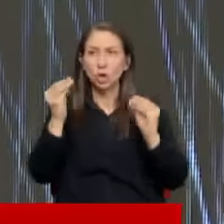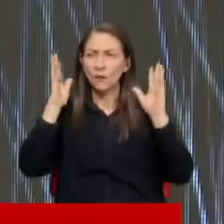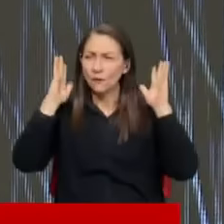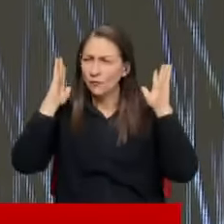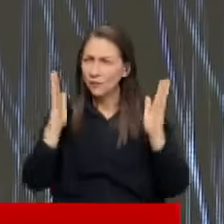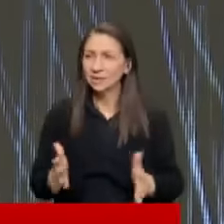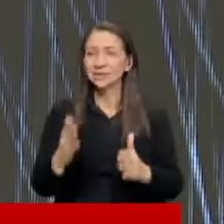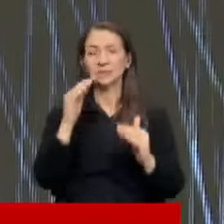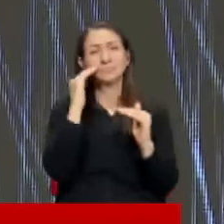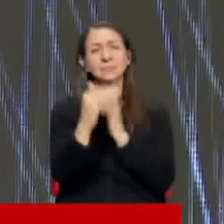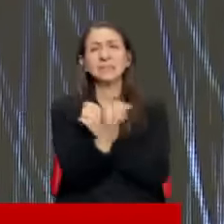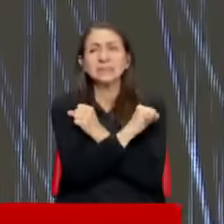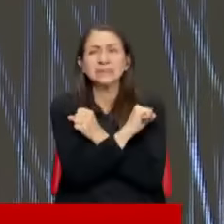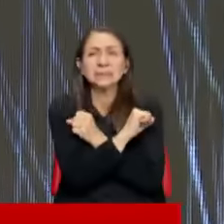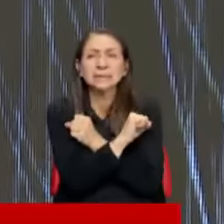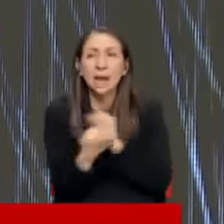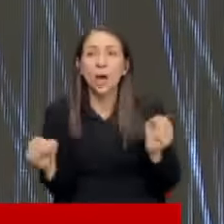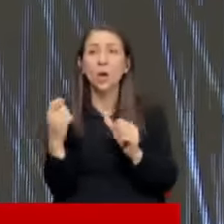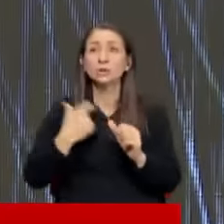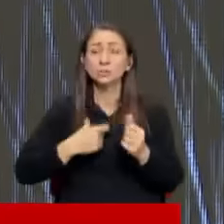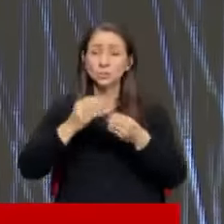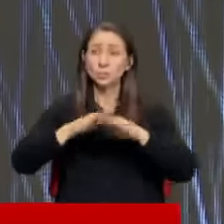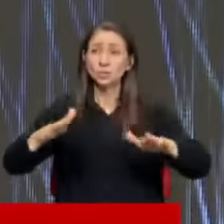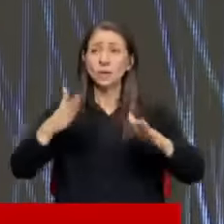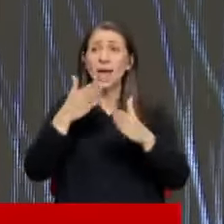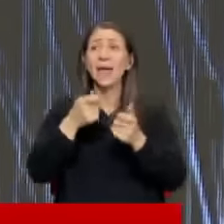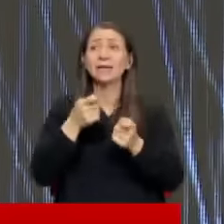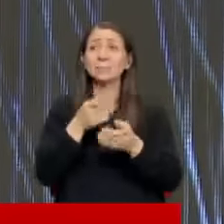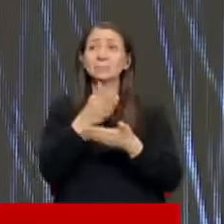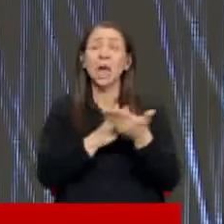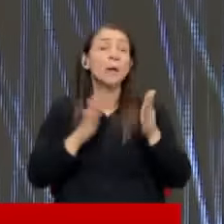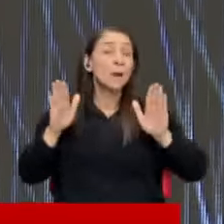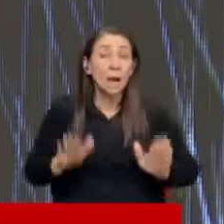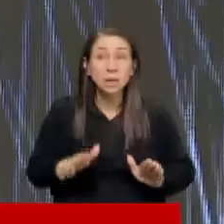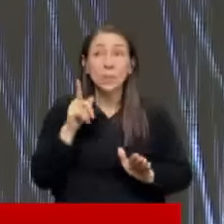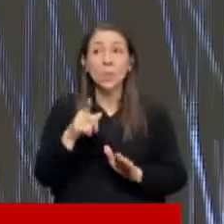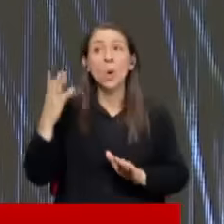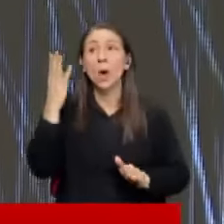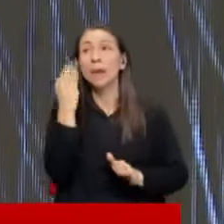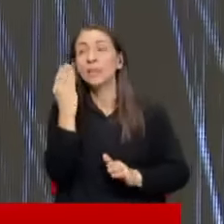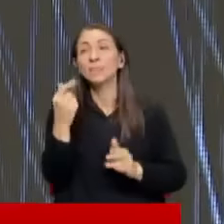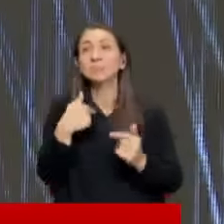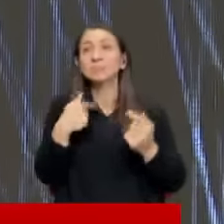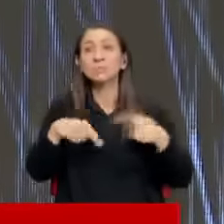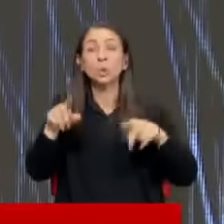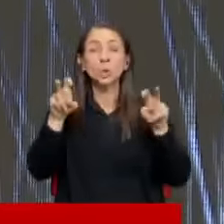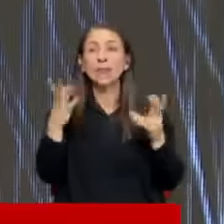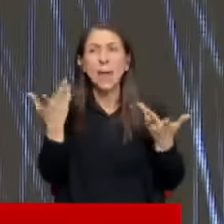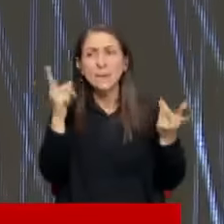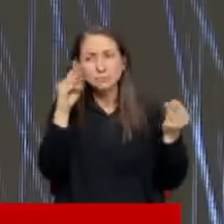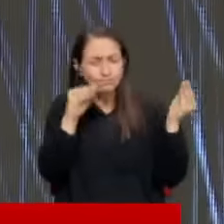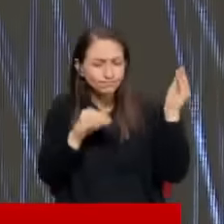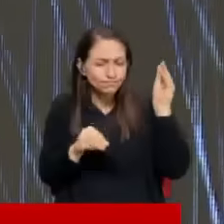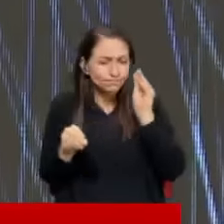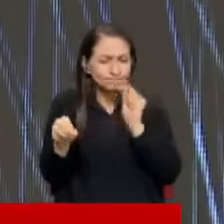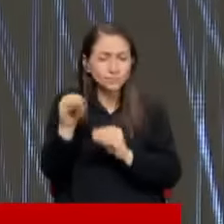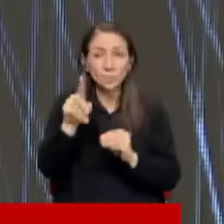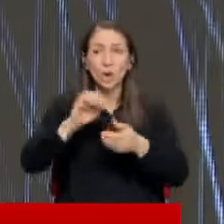fazla vatandaşımız zarar gördü. Özellikle çocuklar eğitimden uzak kaldılar. Bu anlamda biz bu konuda ne yapabiliriz derken